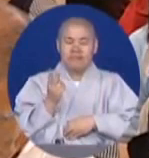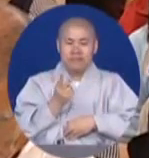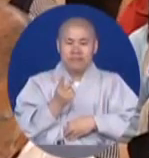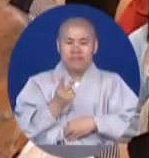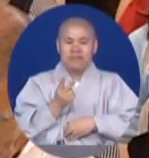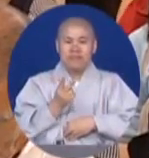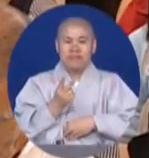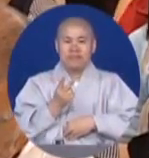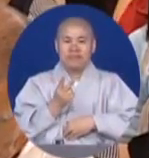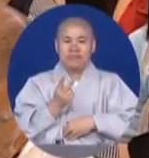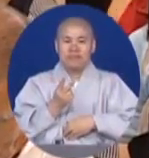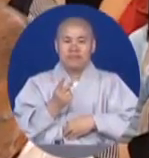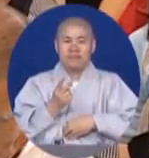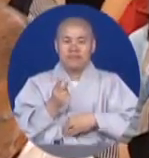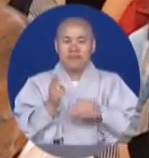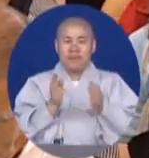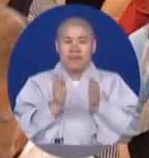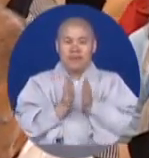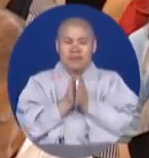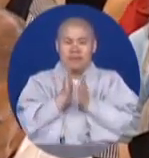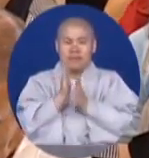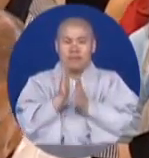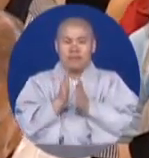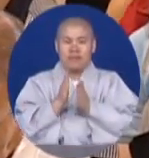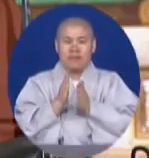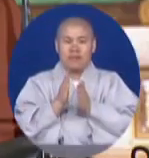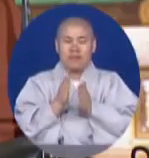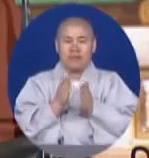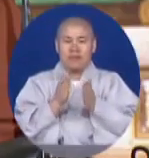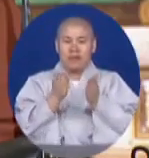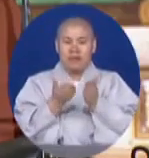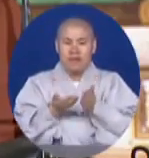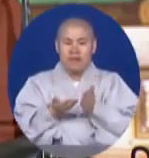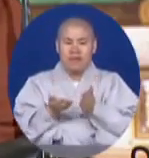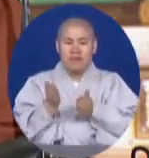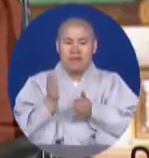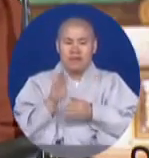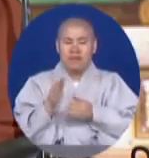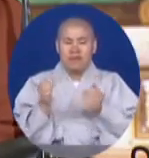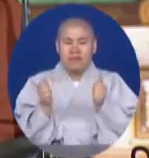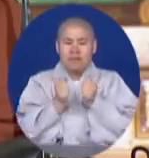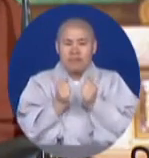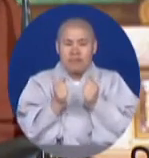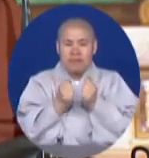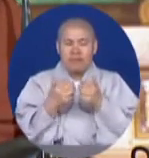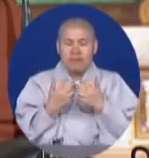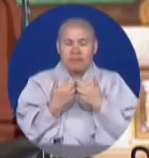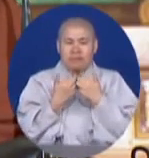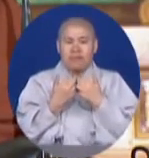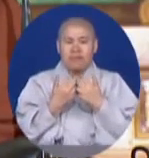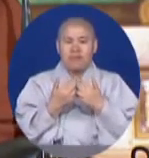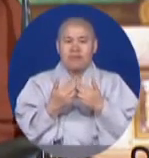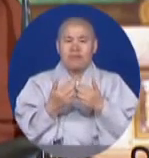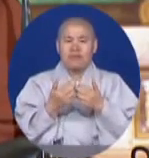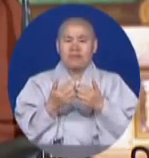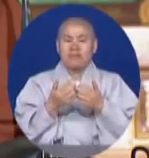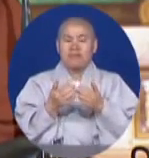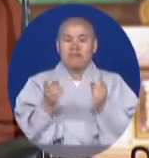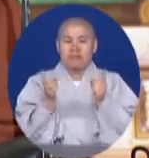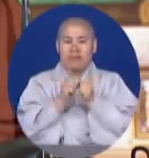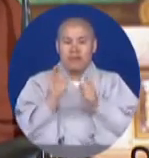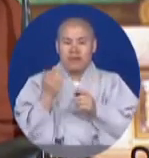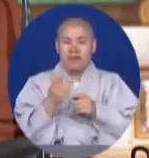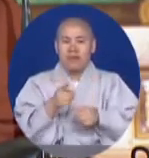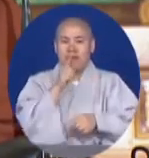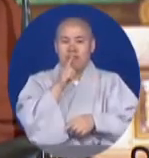뭐 뜨거운 걸 당한다든지 무슨 차가운 걸 당한다든지